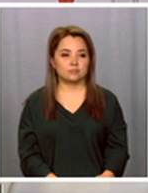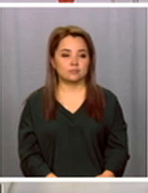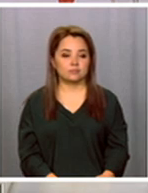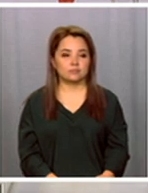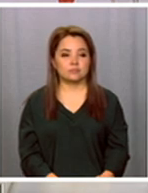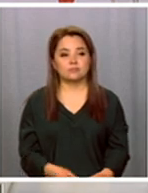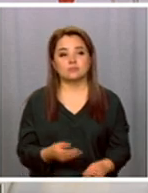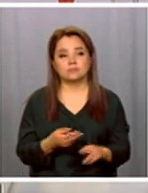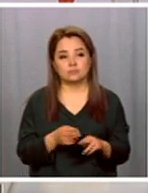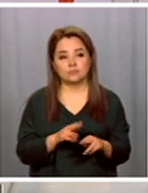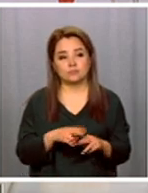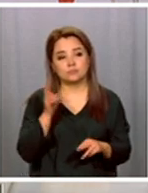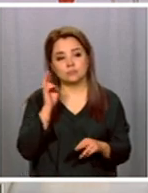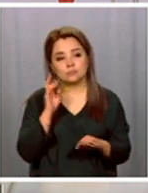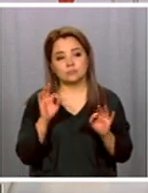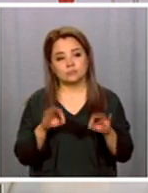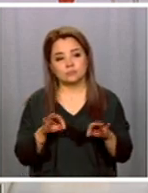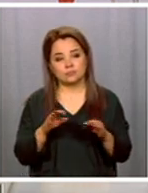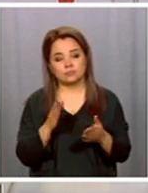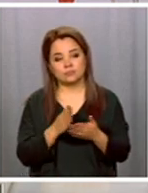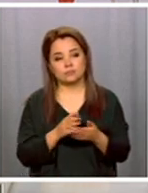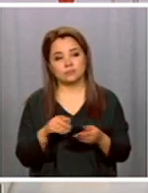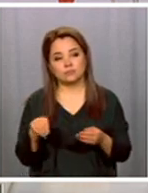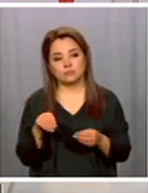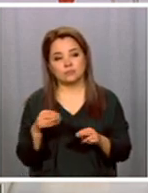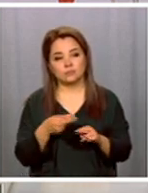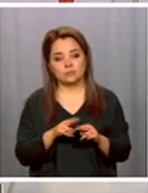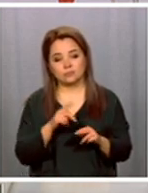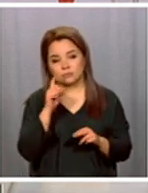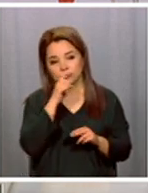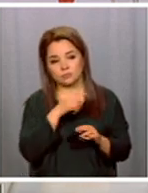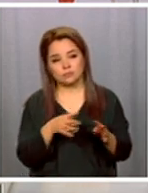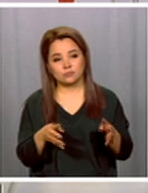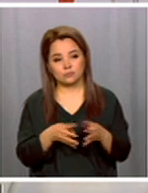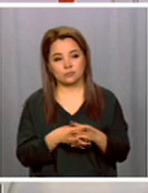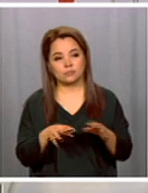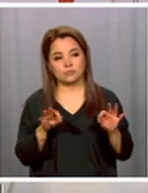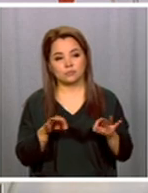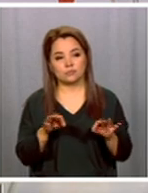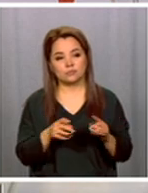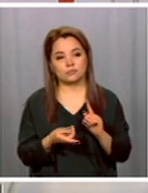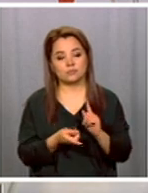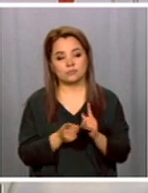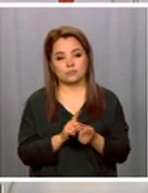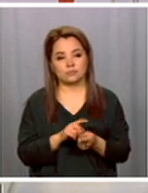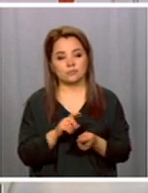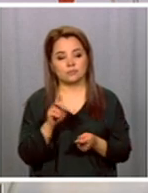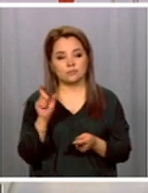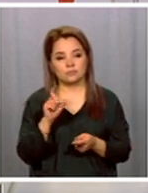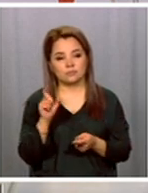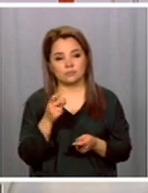Яғни, қара түсті ұнтақ қышқылмен қосылып, көк түсті ертіндіге айналып жатыр.